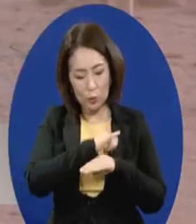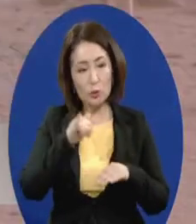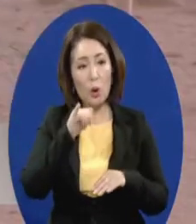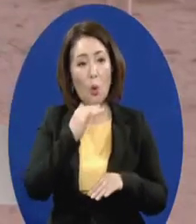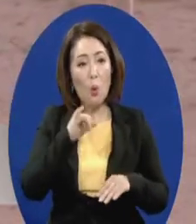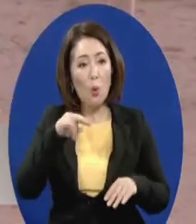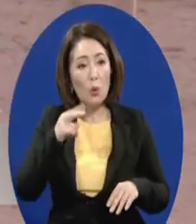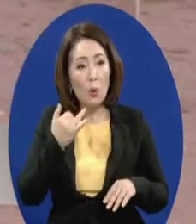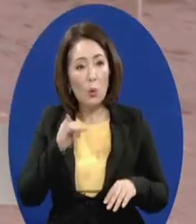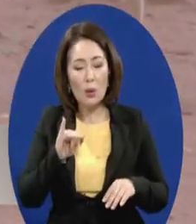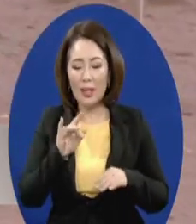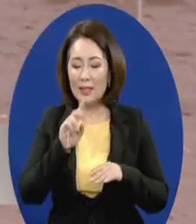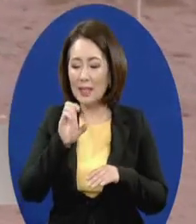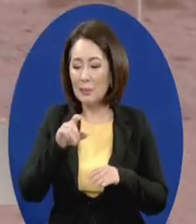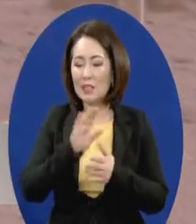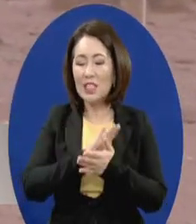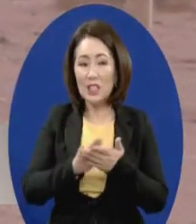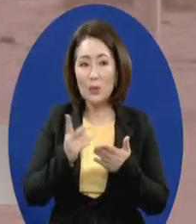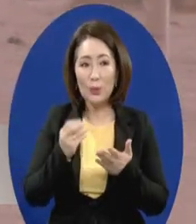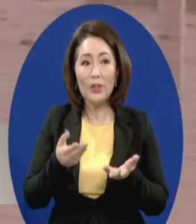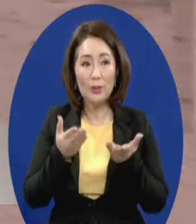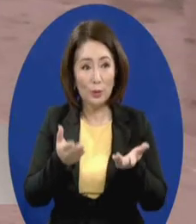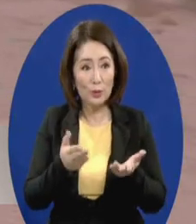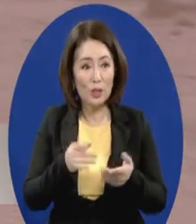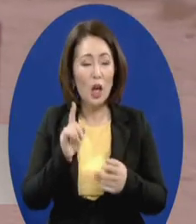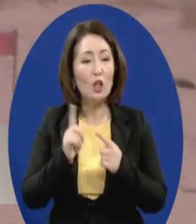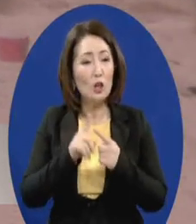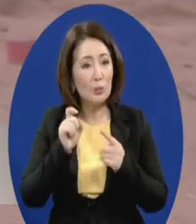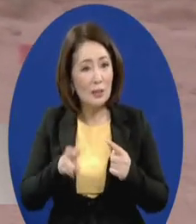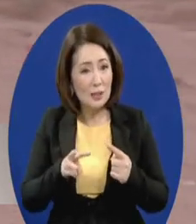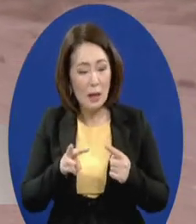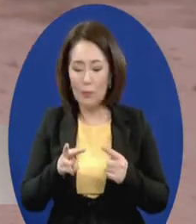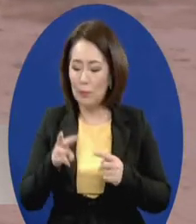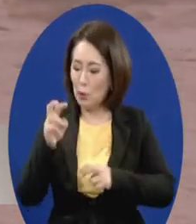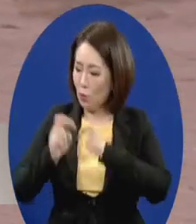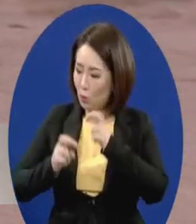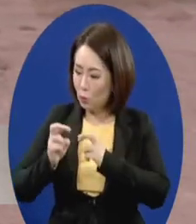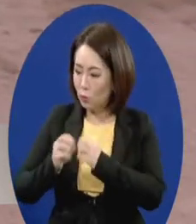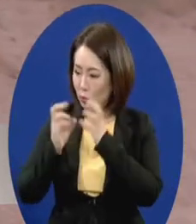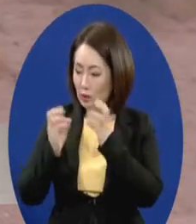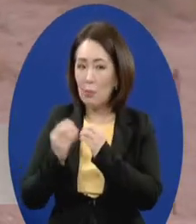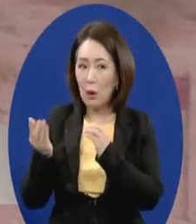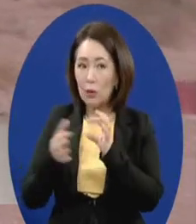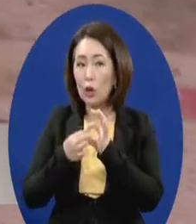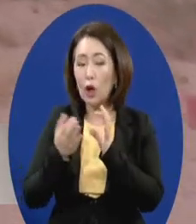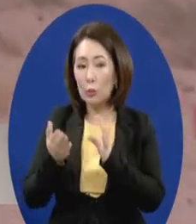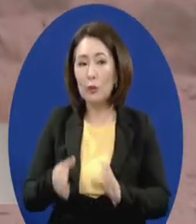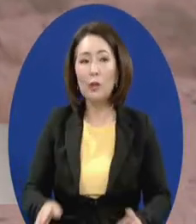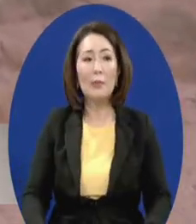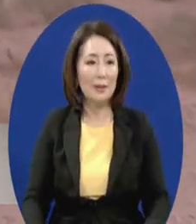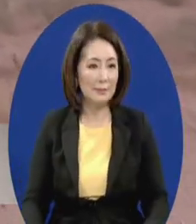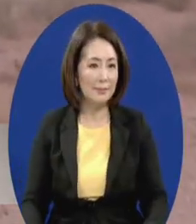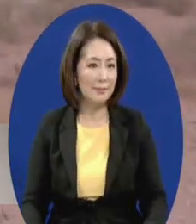нэг шинэ үеийн түүх бичигдэж байна гэж хэлсэн юм. Энэ нь төмөр зам болон боловсруулах үйлдвэрлэлийн бүтээн байгуулалттай холбоотой юм.